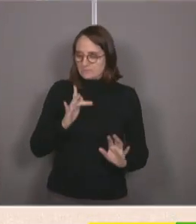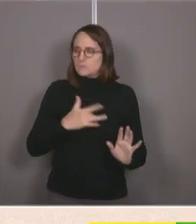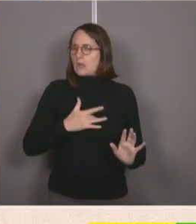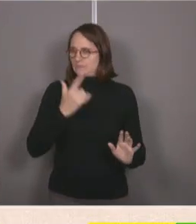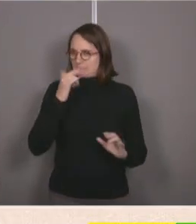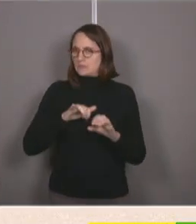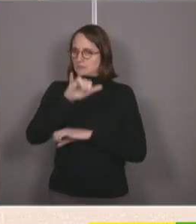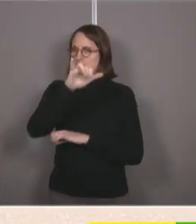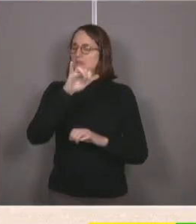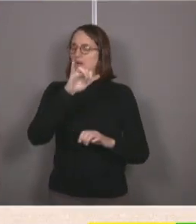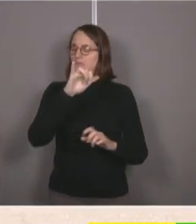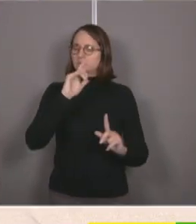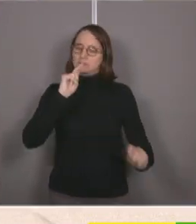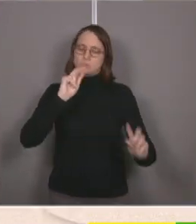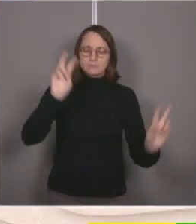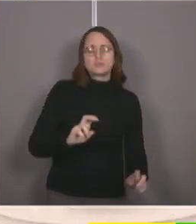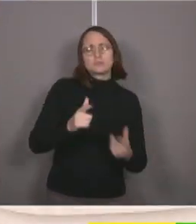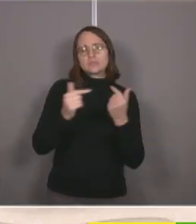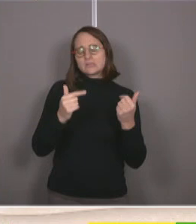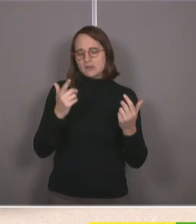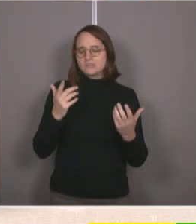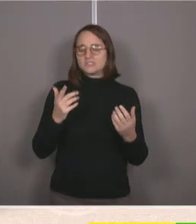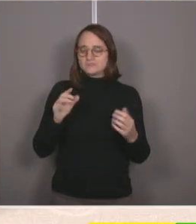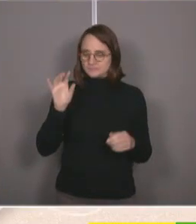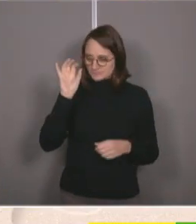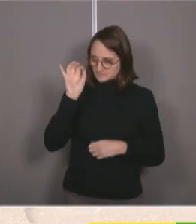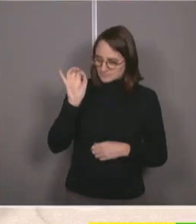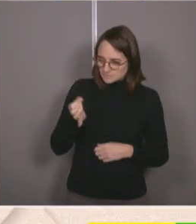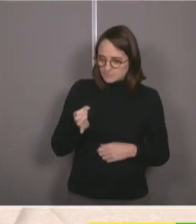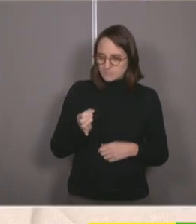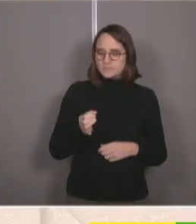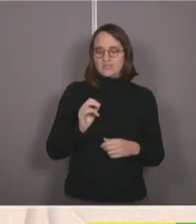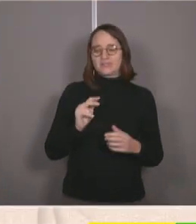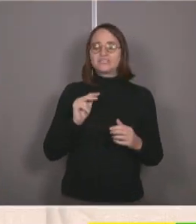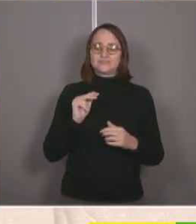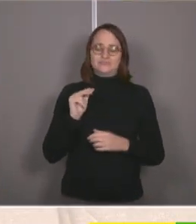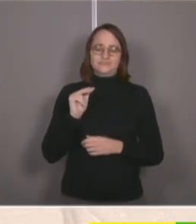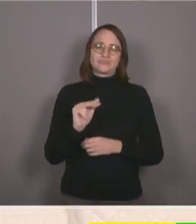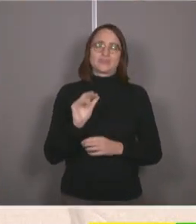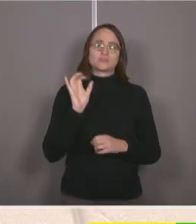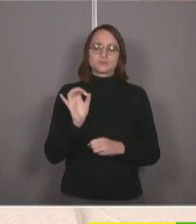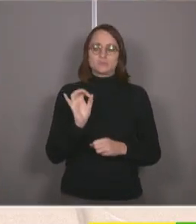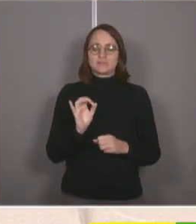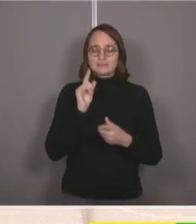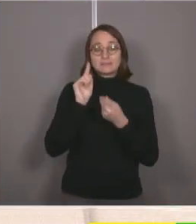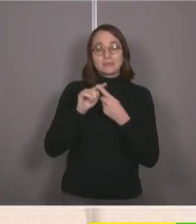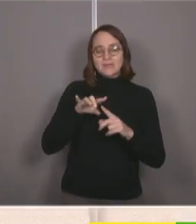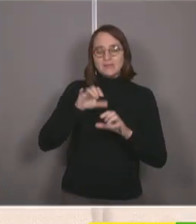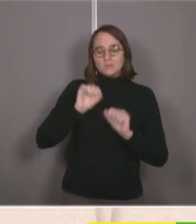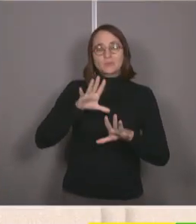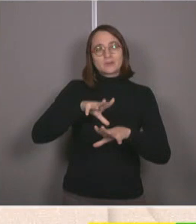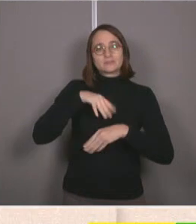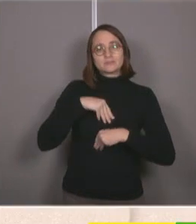aérien? Est-ce que dans votre enquête, où il y a cette question Oui, on va y venir tout de suite. sur la question de l'acceptabilité. Dernier point